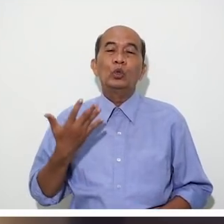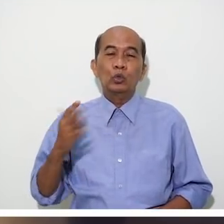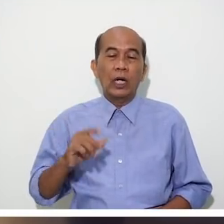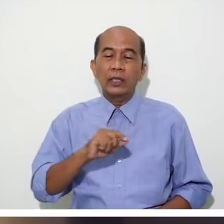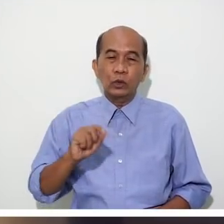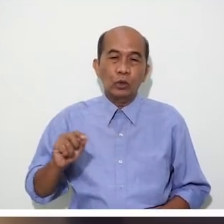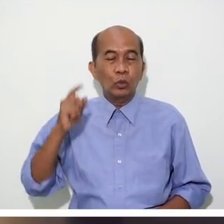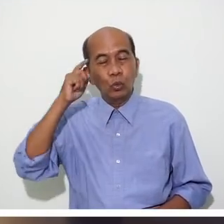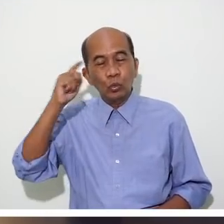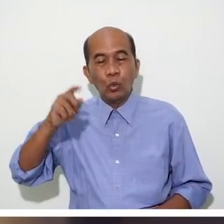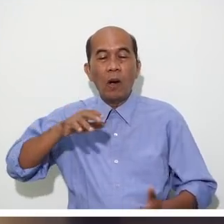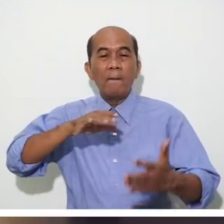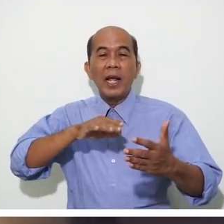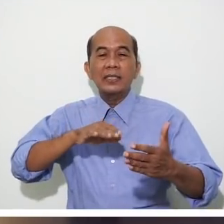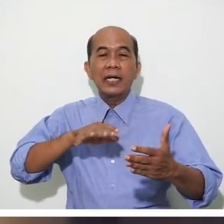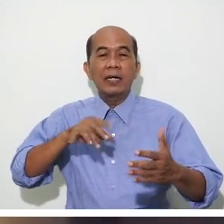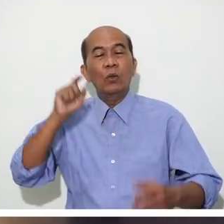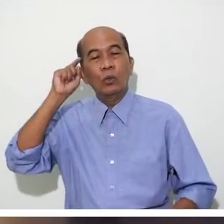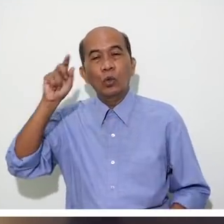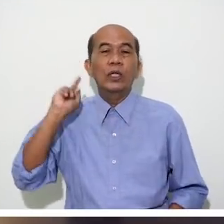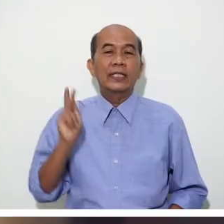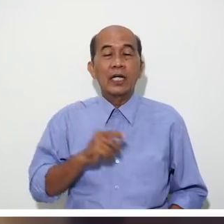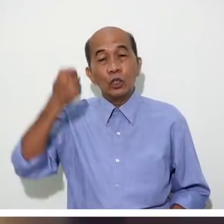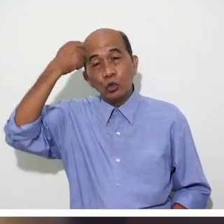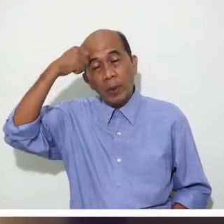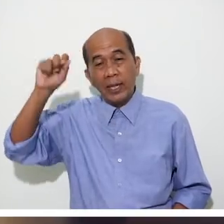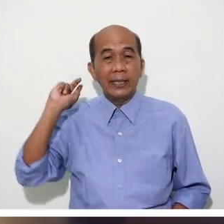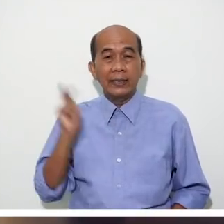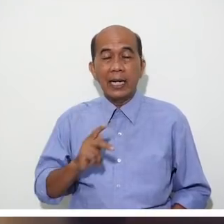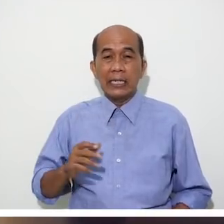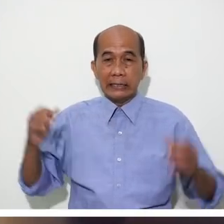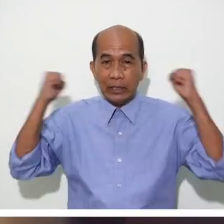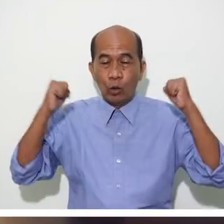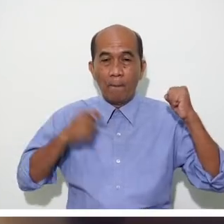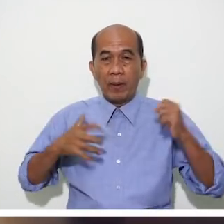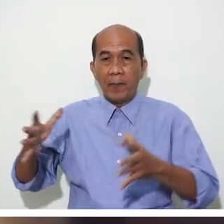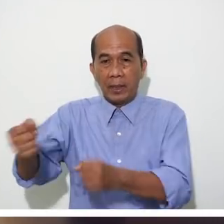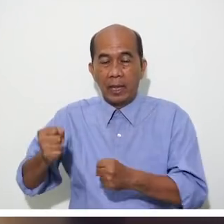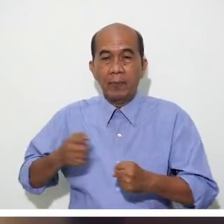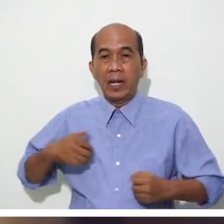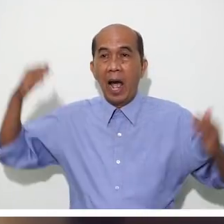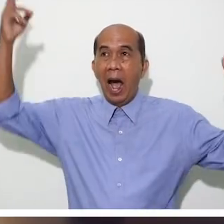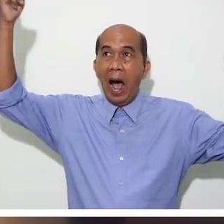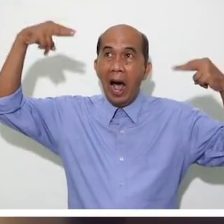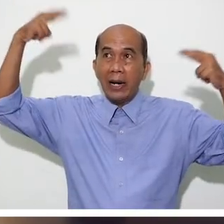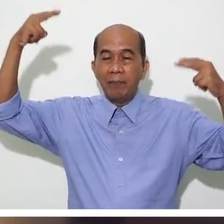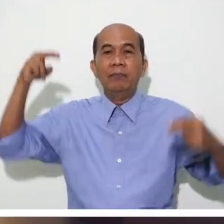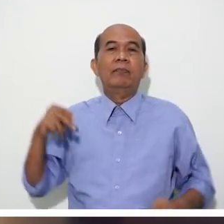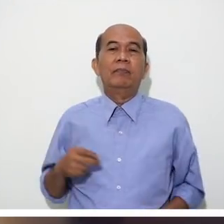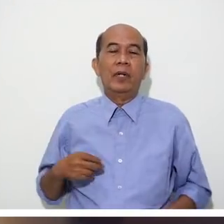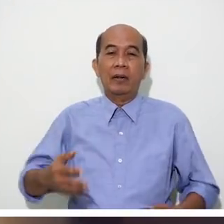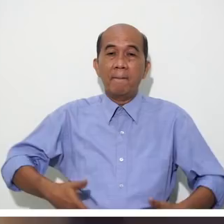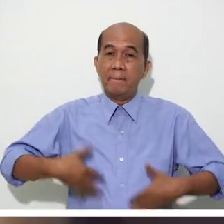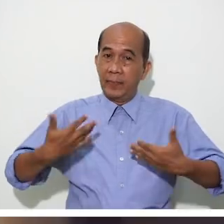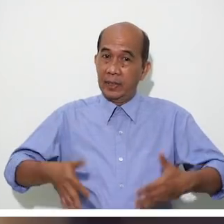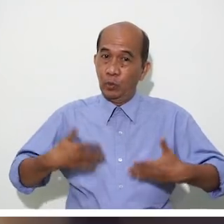untuk menjadi pelajaran bagi kita, supaya kita teguh berpegang pada pengharapan oleh ketekunan dan